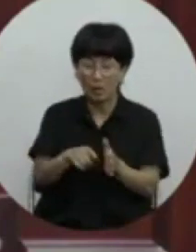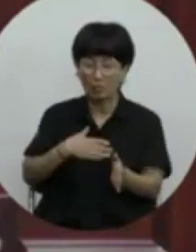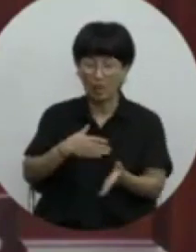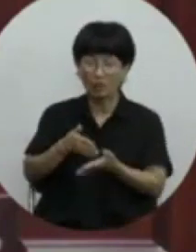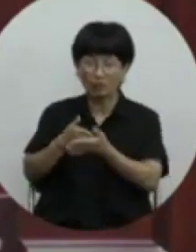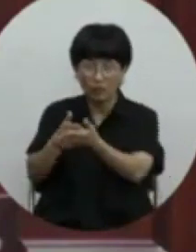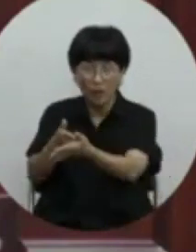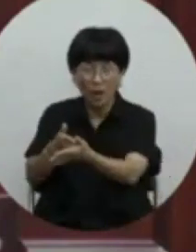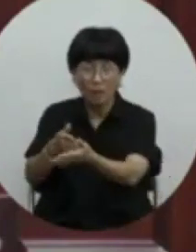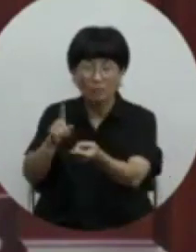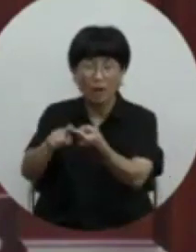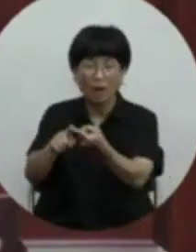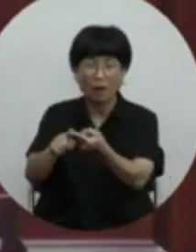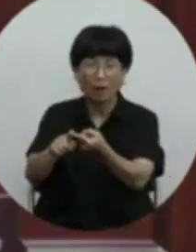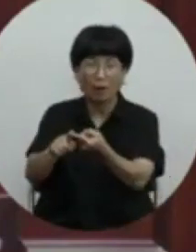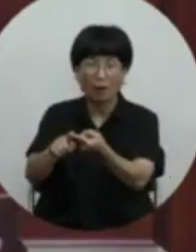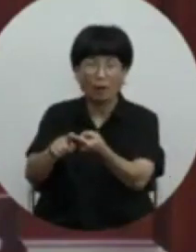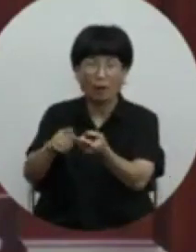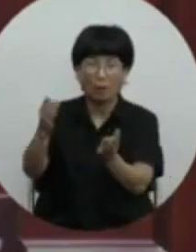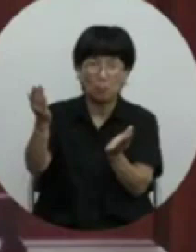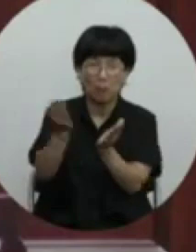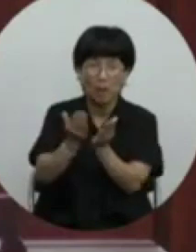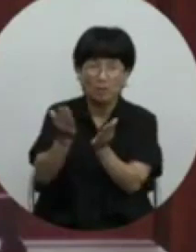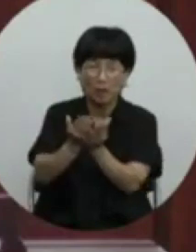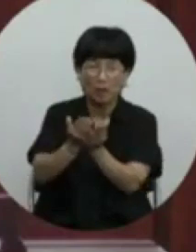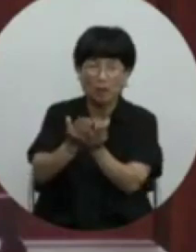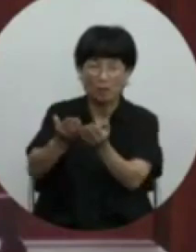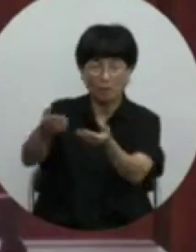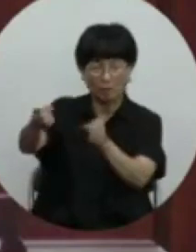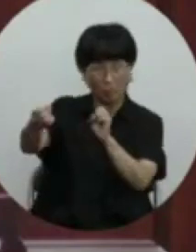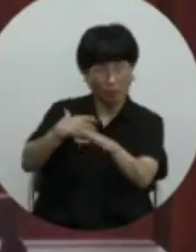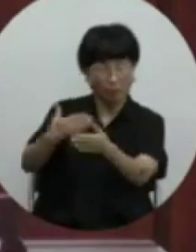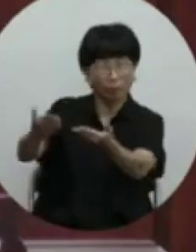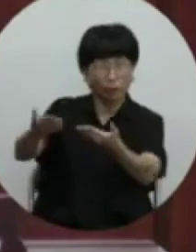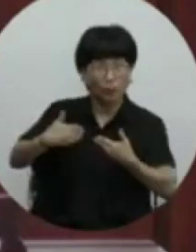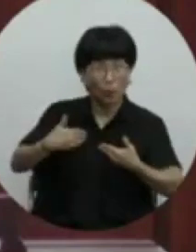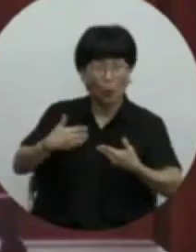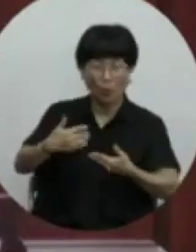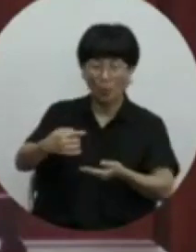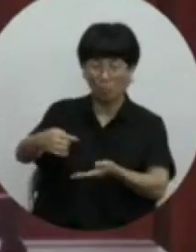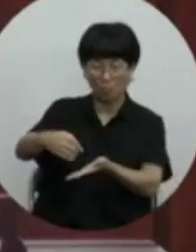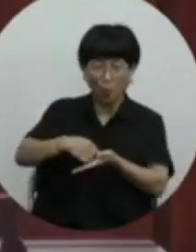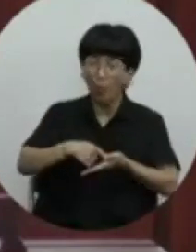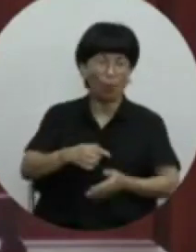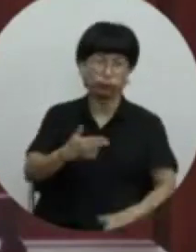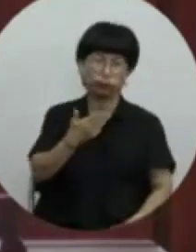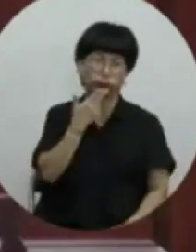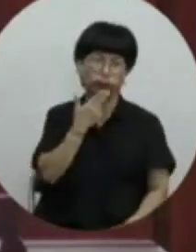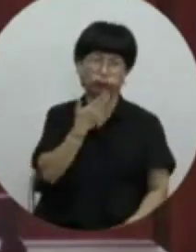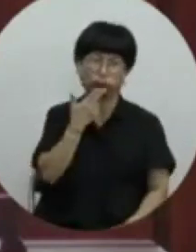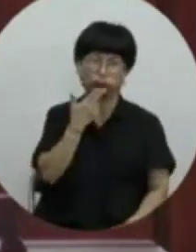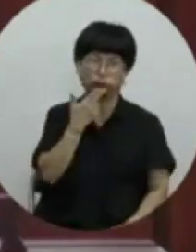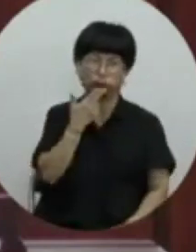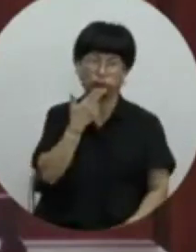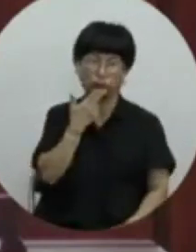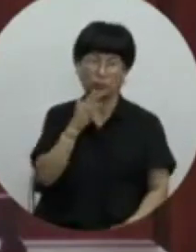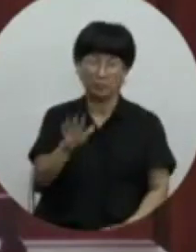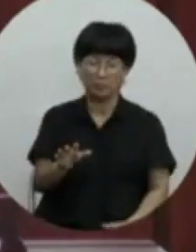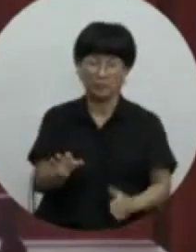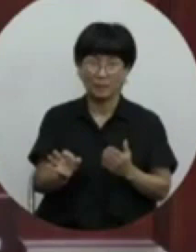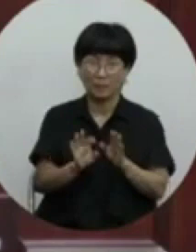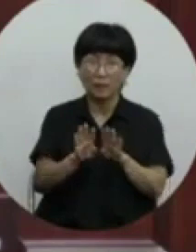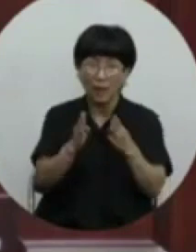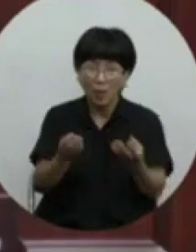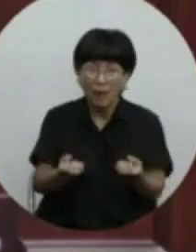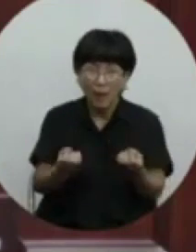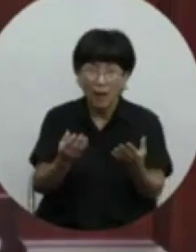주장했던 어떠한 보완 조치 내용도 아직 구체적으로 통보 또는 보고받은 바 없었습니다. 임시 개회를 앞두고